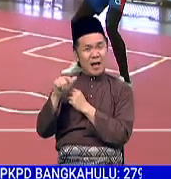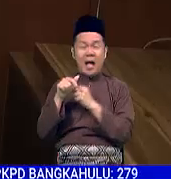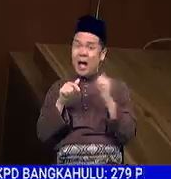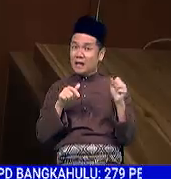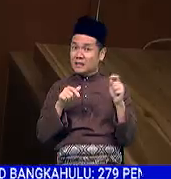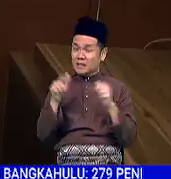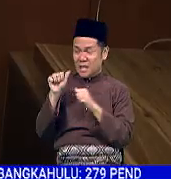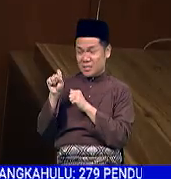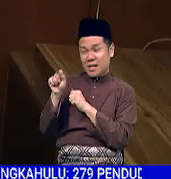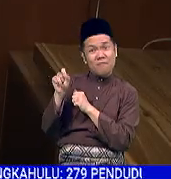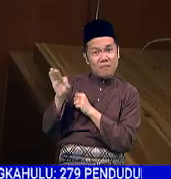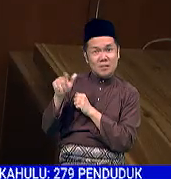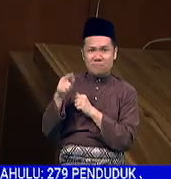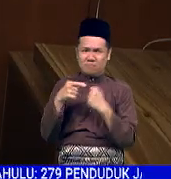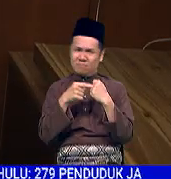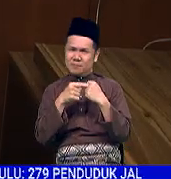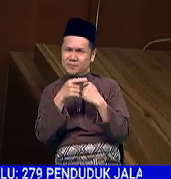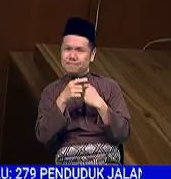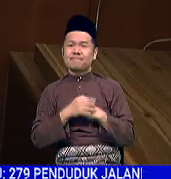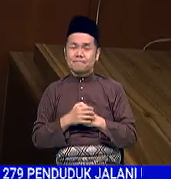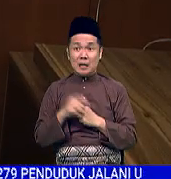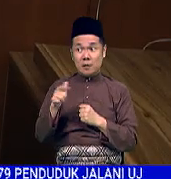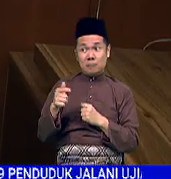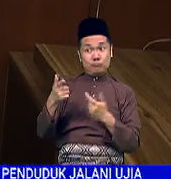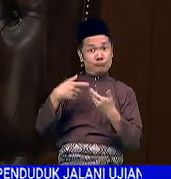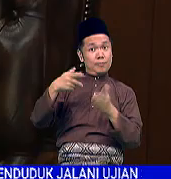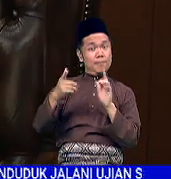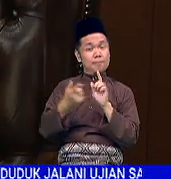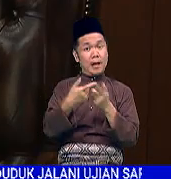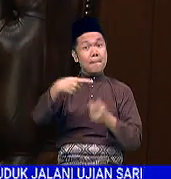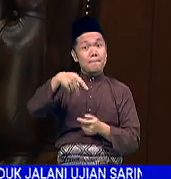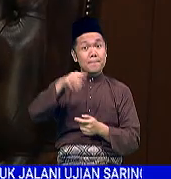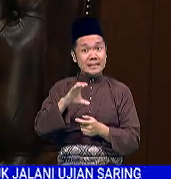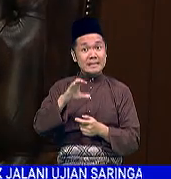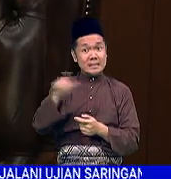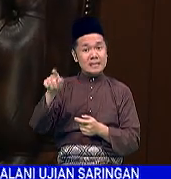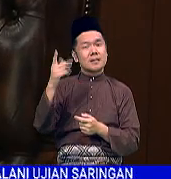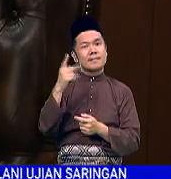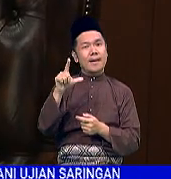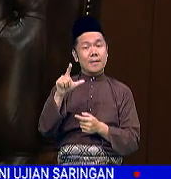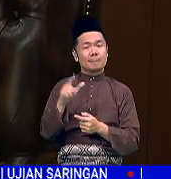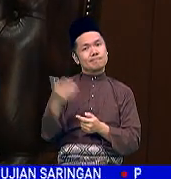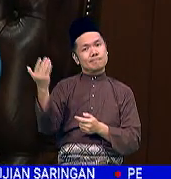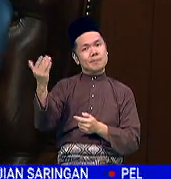ASTAF secara keseluruhan. Beliau berkata demikian kepada media di pejabat PSM di Ibu Negara.